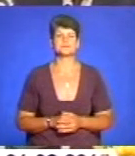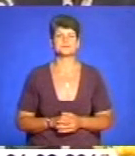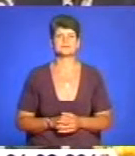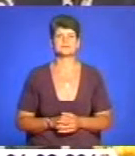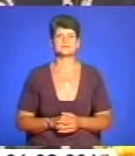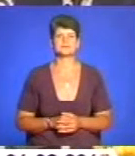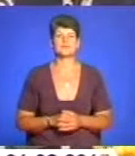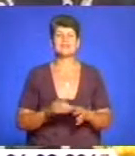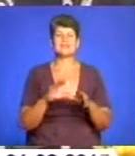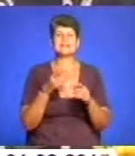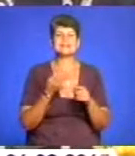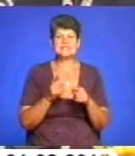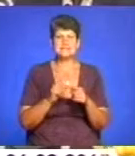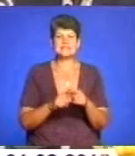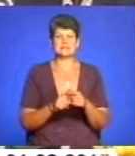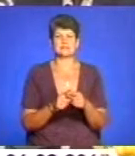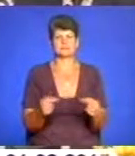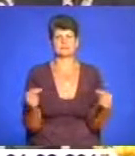Все твердо